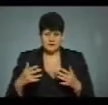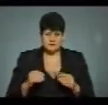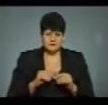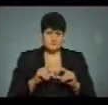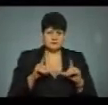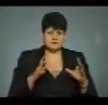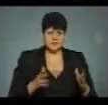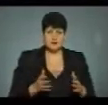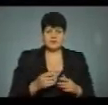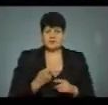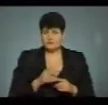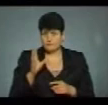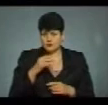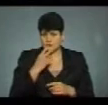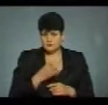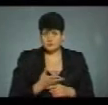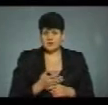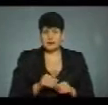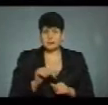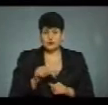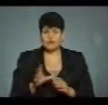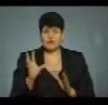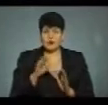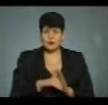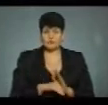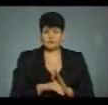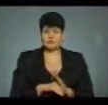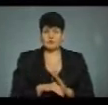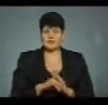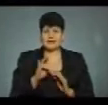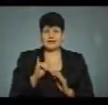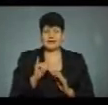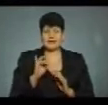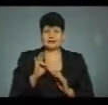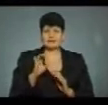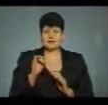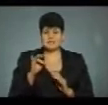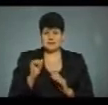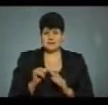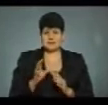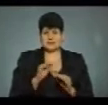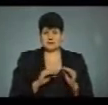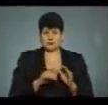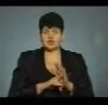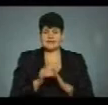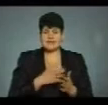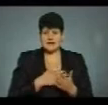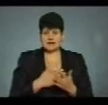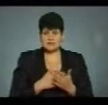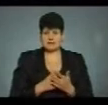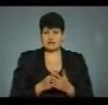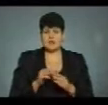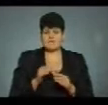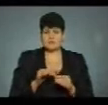які передбачені податковим кодексом. Крім того, врахована інвестиційна складова, тобто починається активна фаза